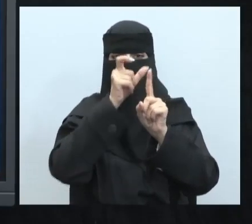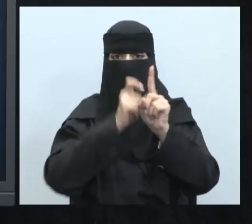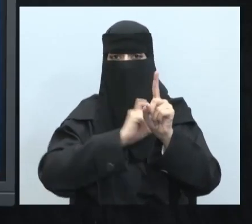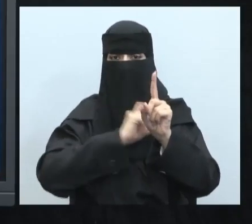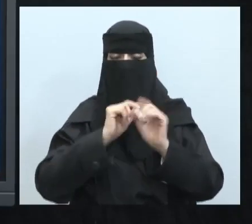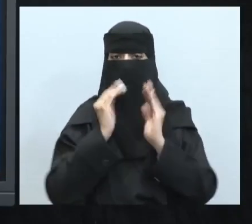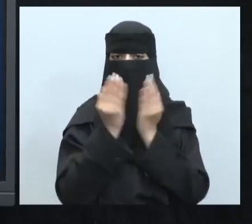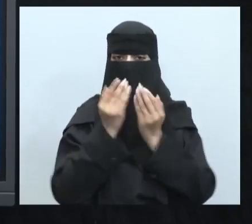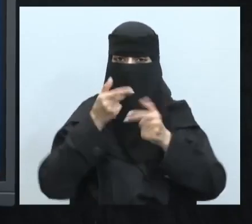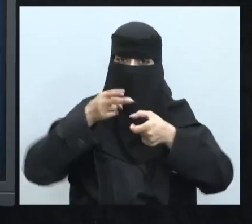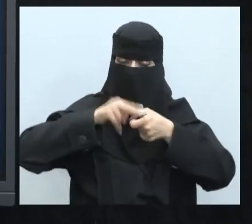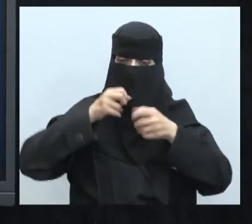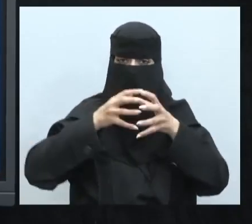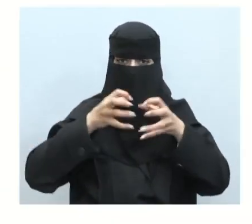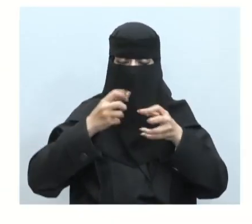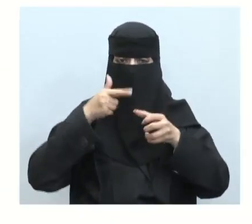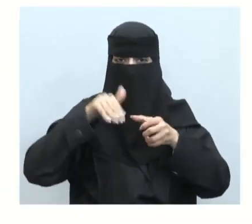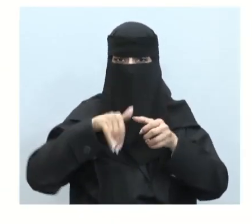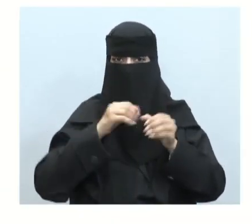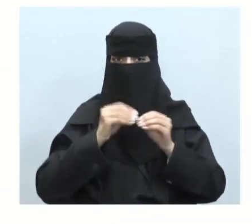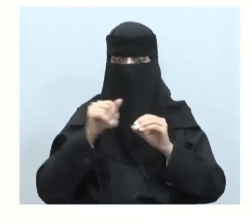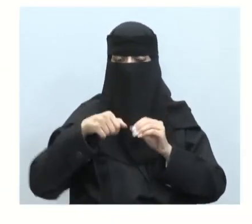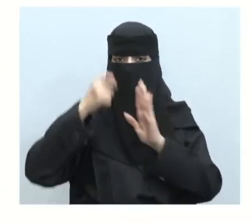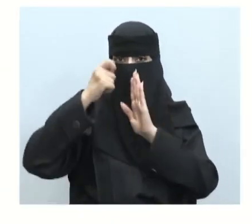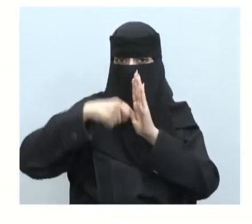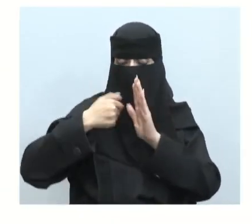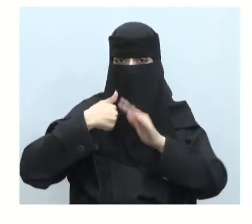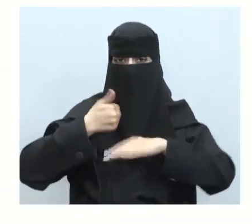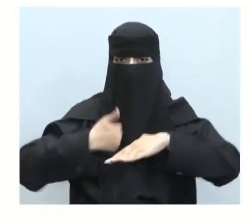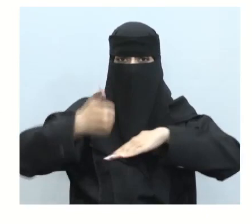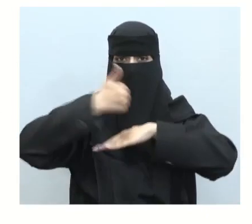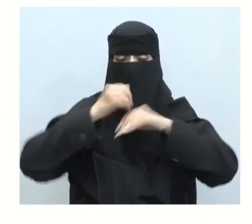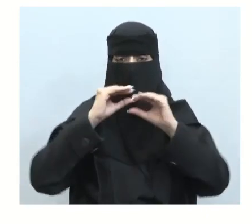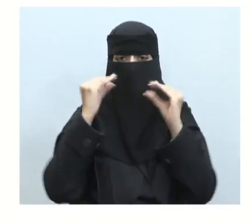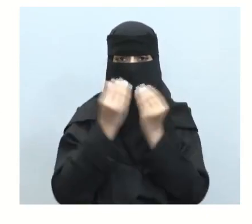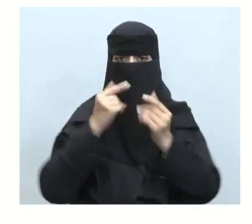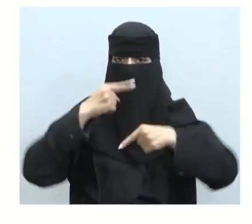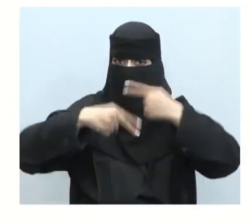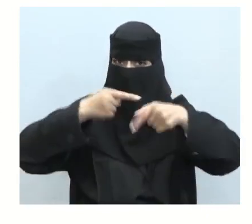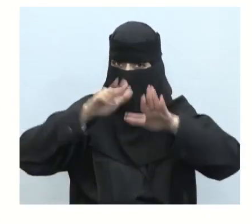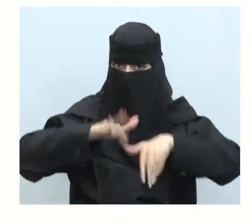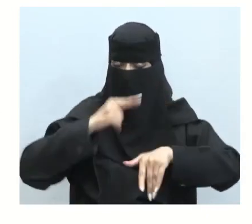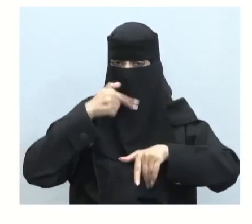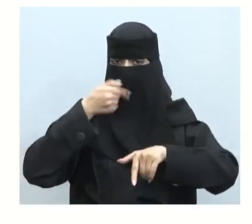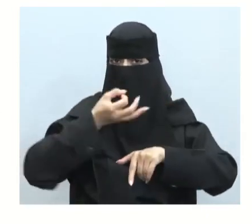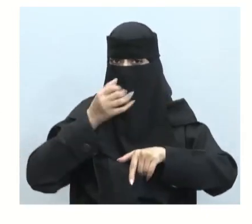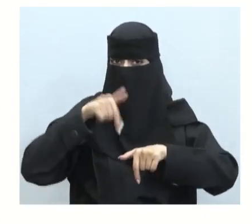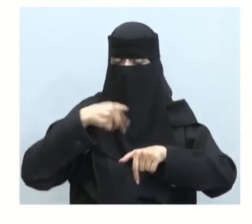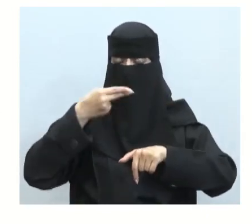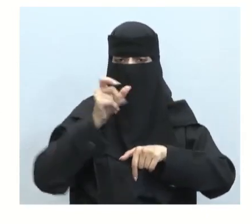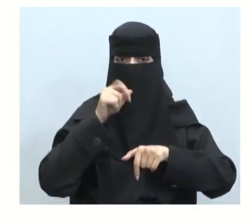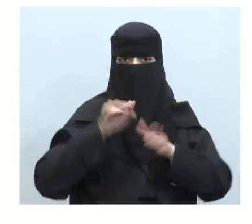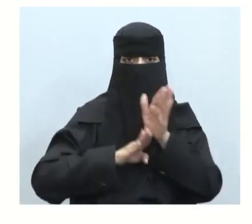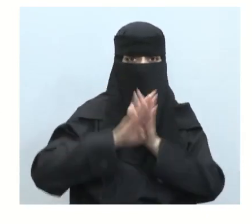مجددا في شروحات مقرر مبادئ الاداره اليوم باذن الله سنستكمل واياكم حديثنا عن